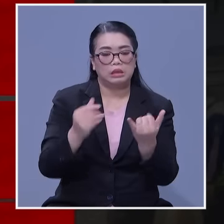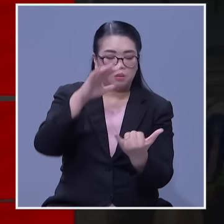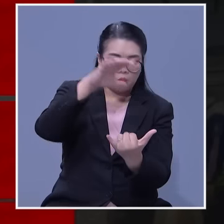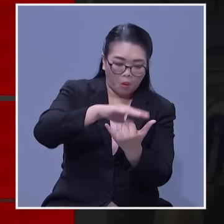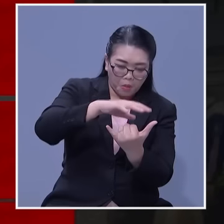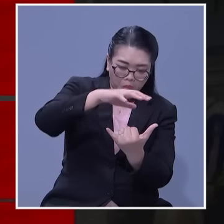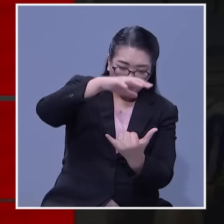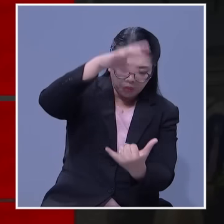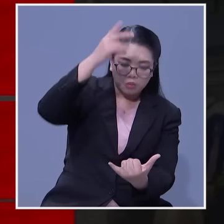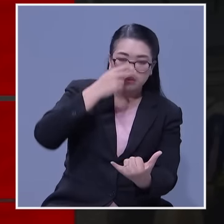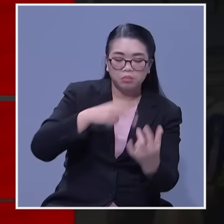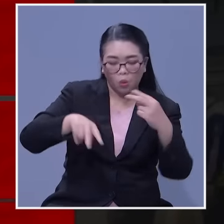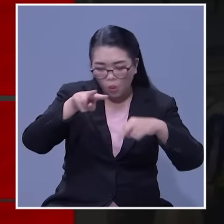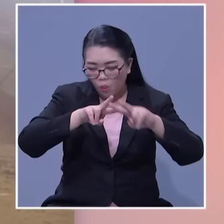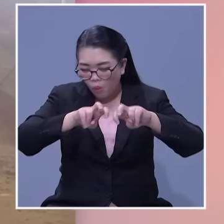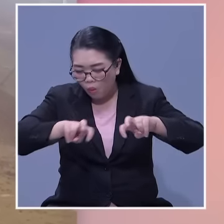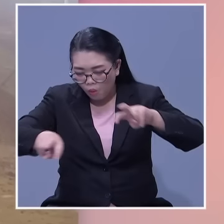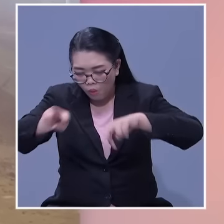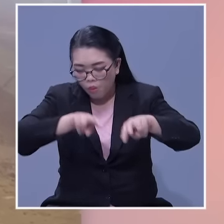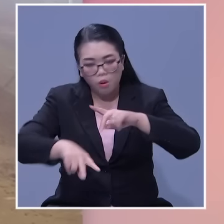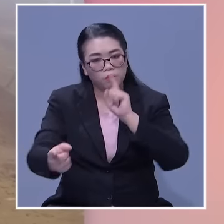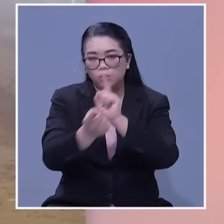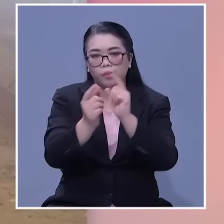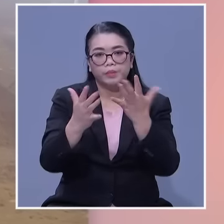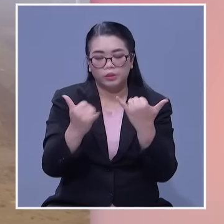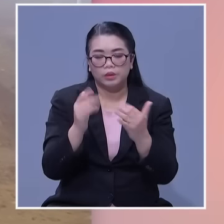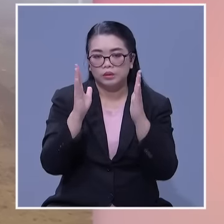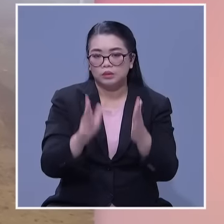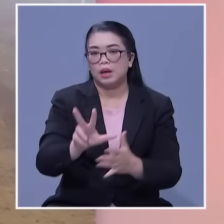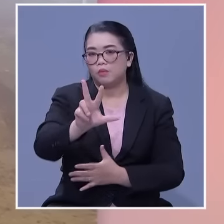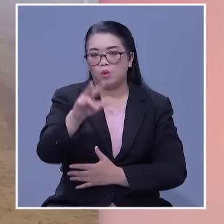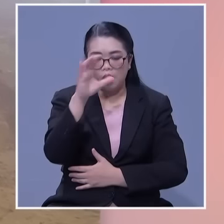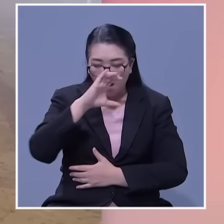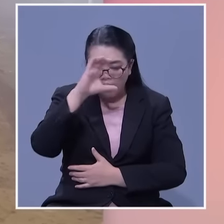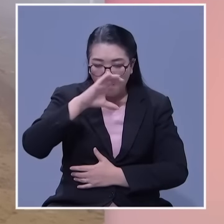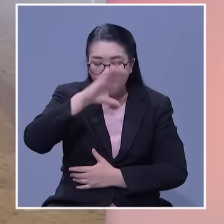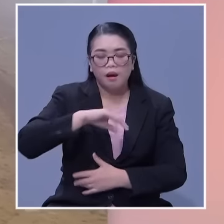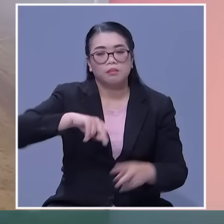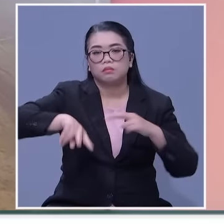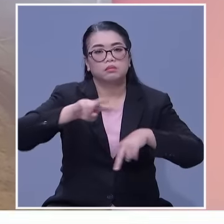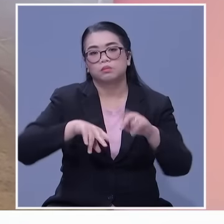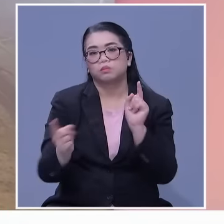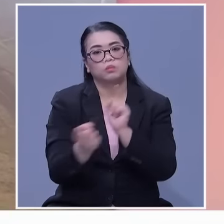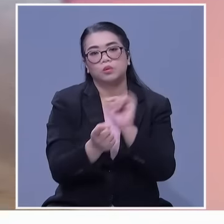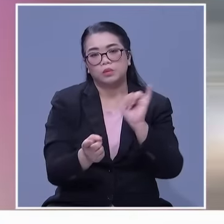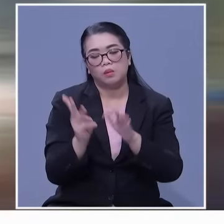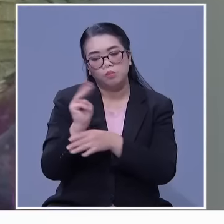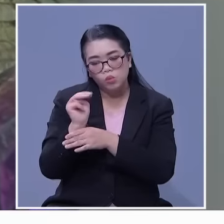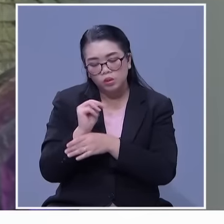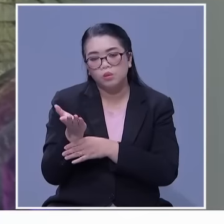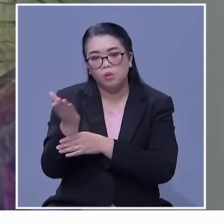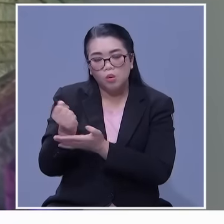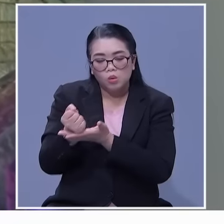กรรมซึ่งจนถึงณตอนนี้ก็ยังอยู่ระหว่างการการระดมกำลังเจ้าหน้าที่กู้ภัยแล้วก็หน่วยกู้ภัยมูลนิธิสว่าง